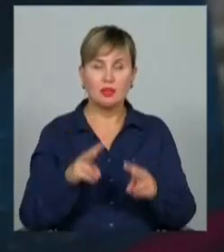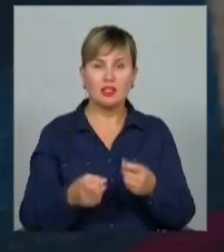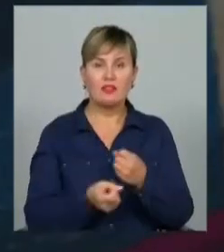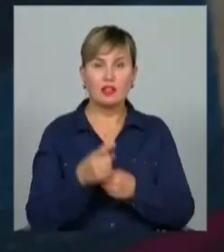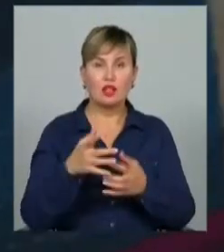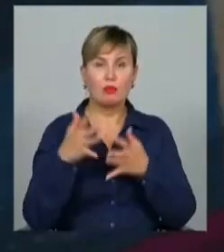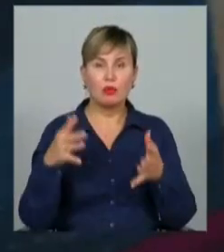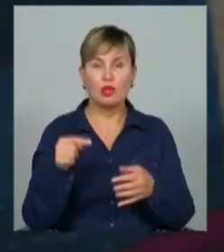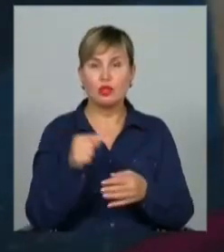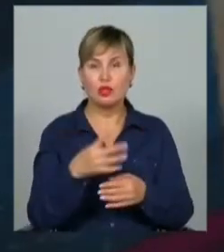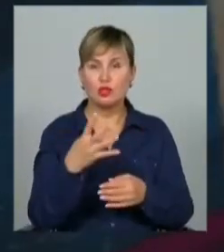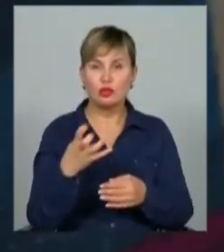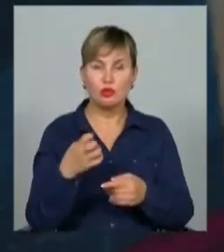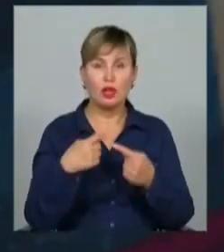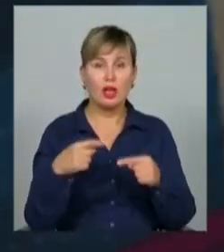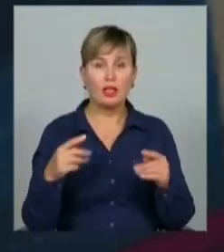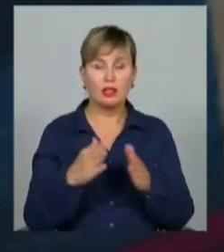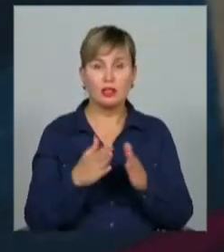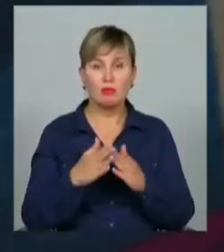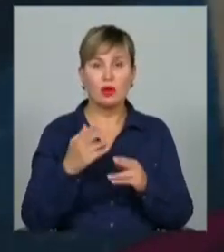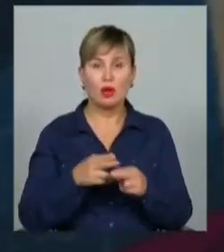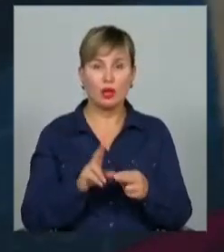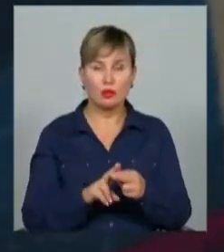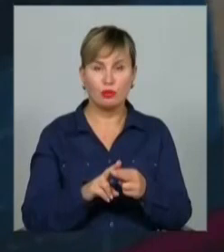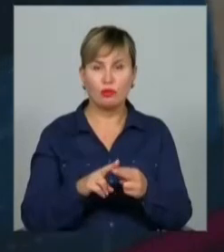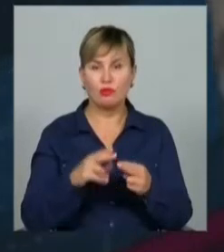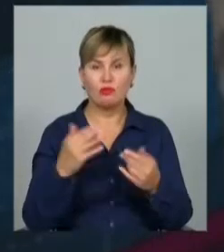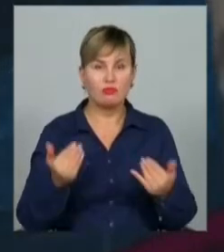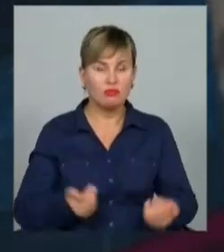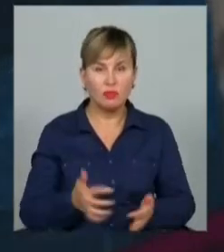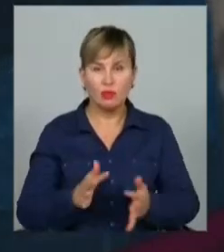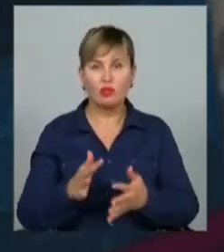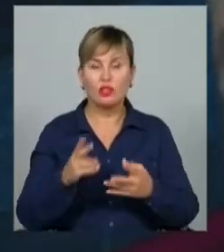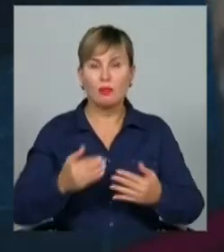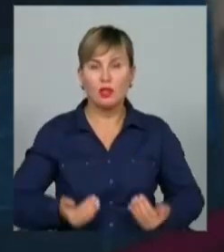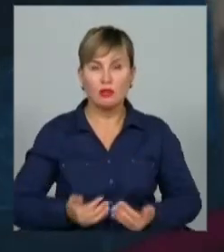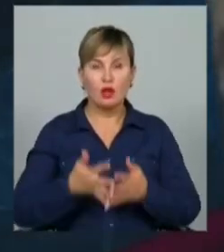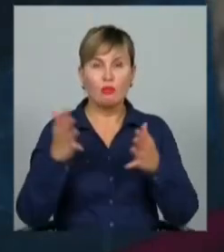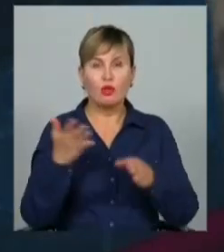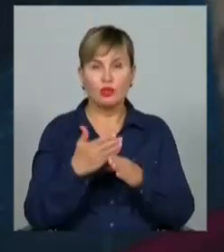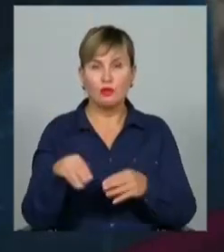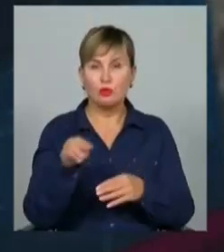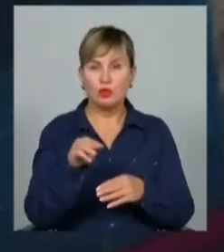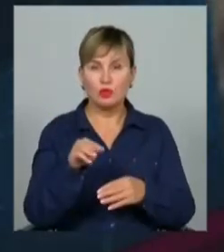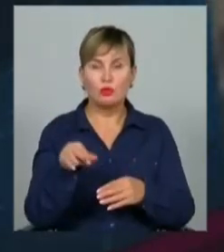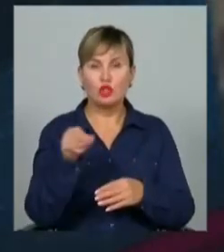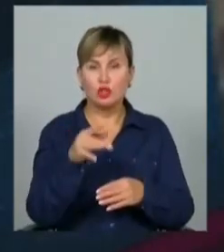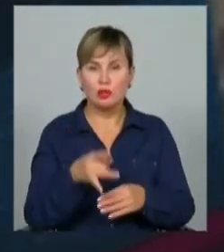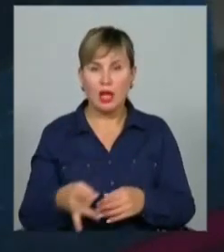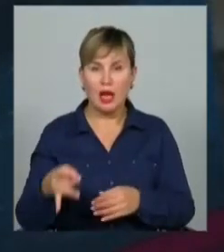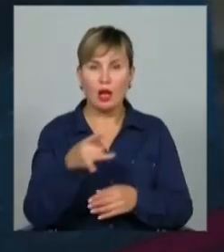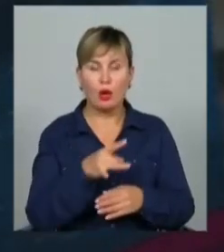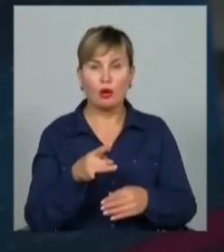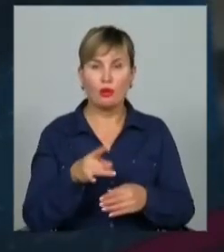выявили более 1400 хрущевок, которые непригодны для проживания. Большая часть расположена в Турксибском и Житосусском